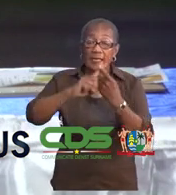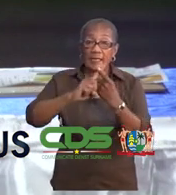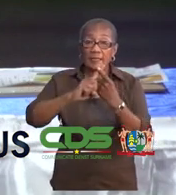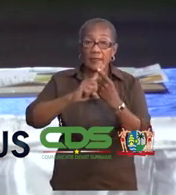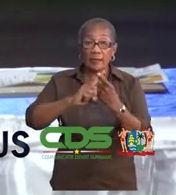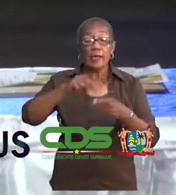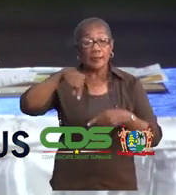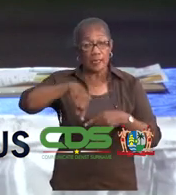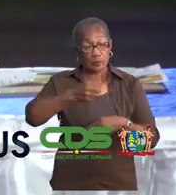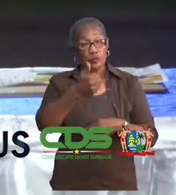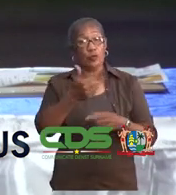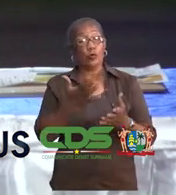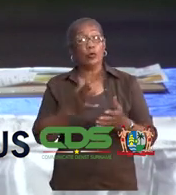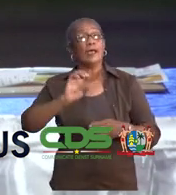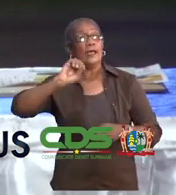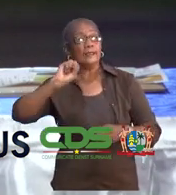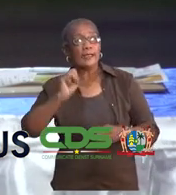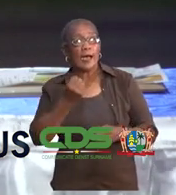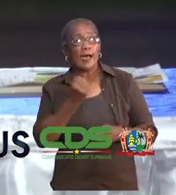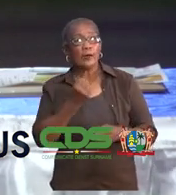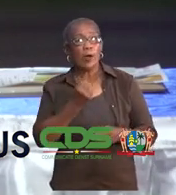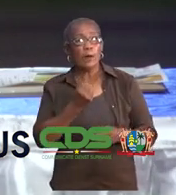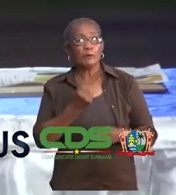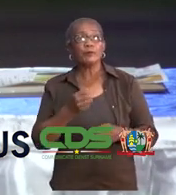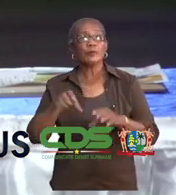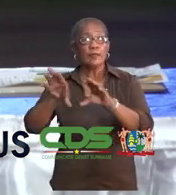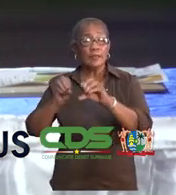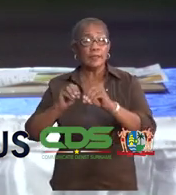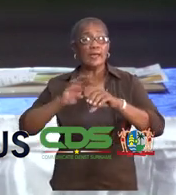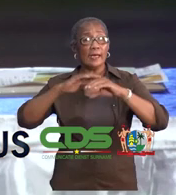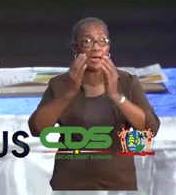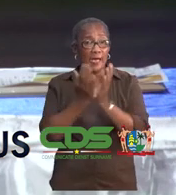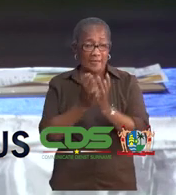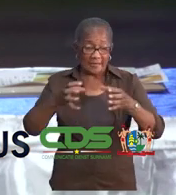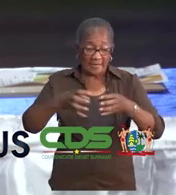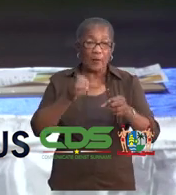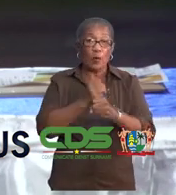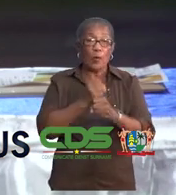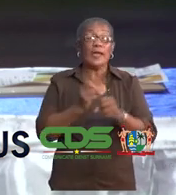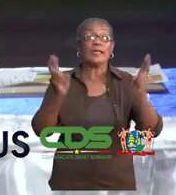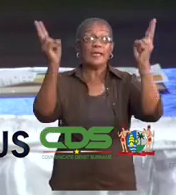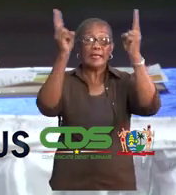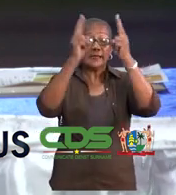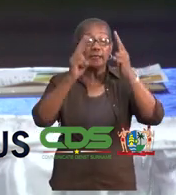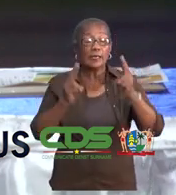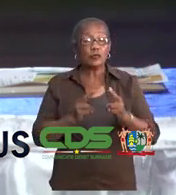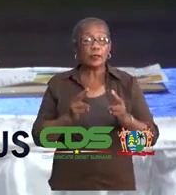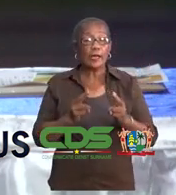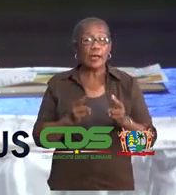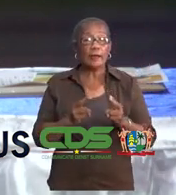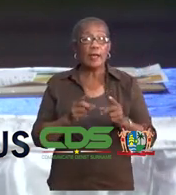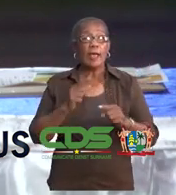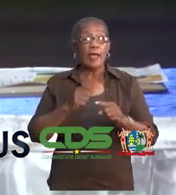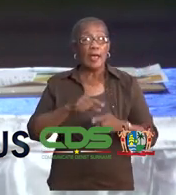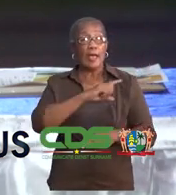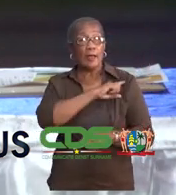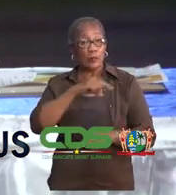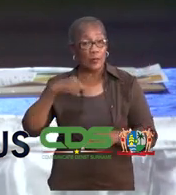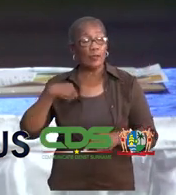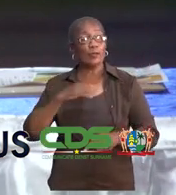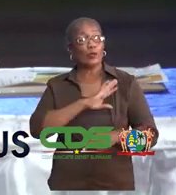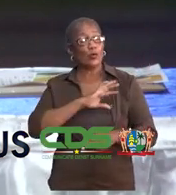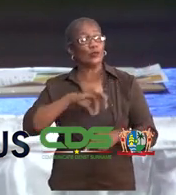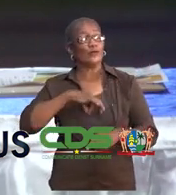we goed bezig. Vandaar ook al de betrekkingen die we aangaan internationaal. En we zijn daar tevreden